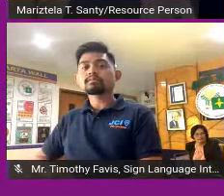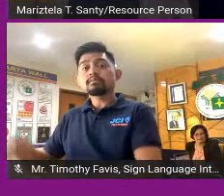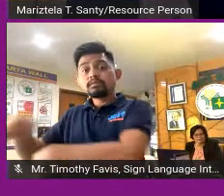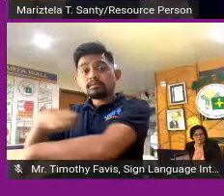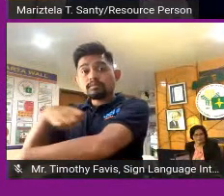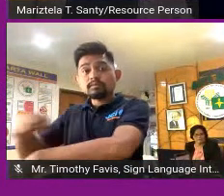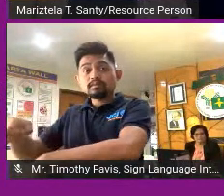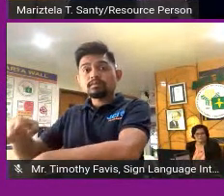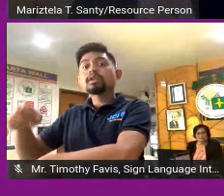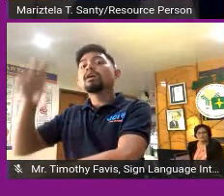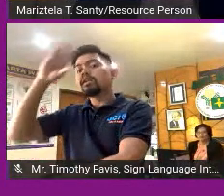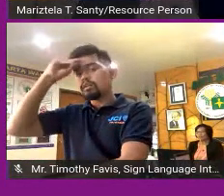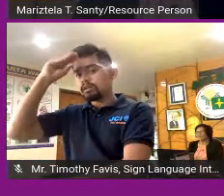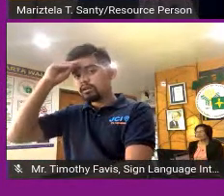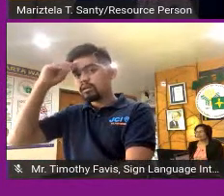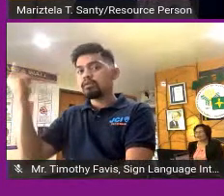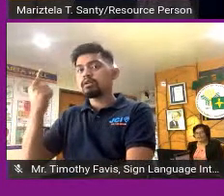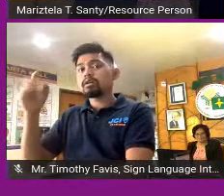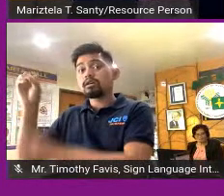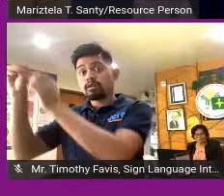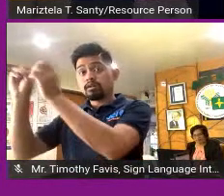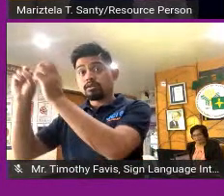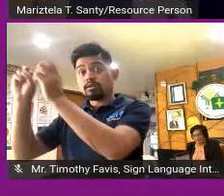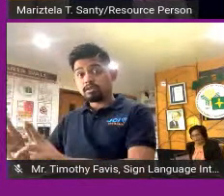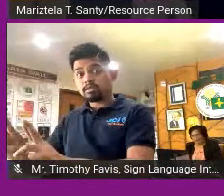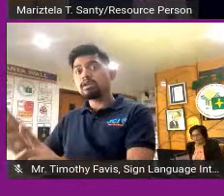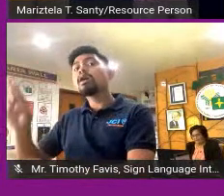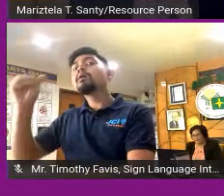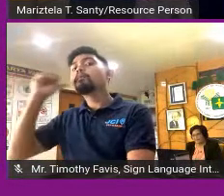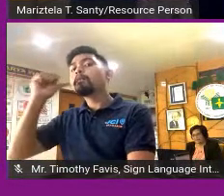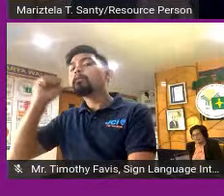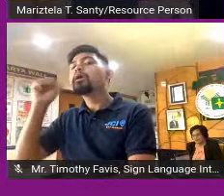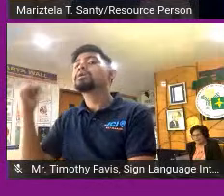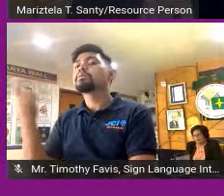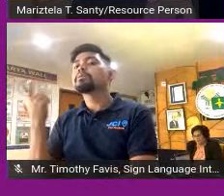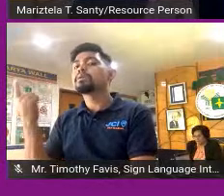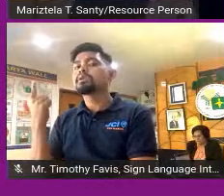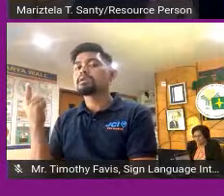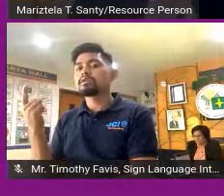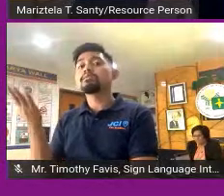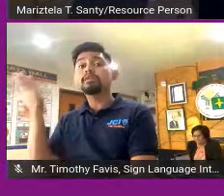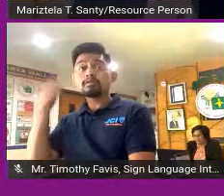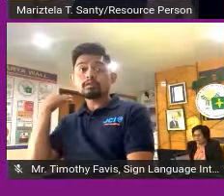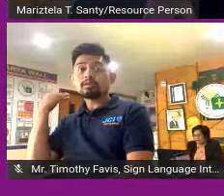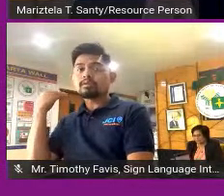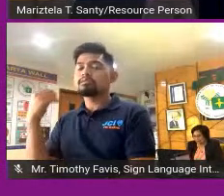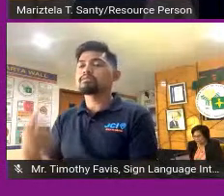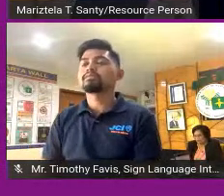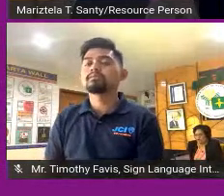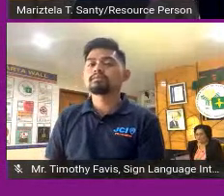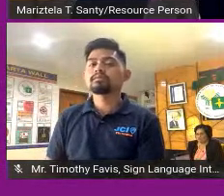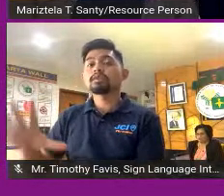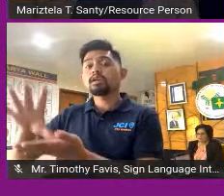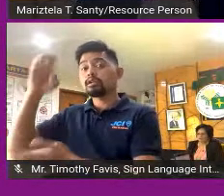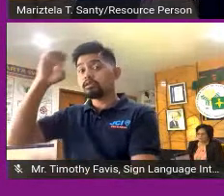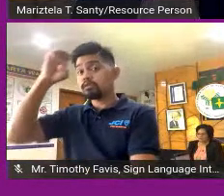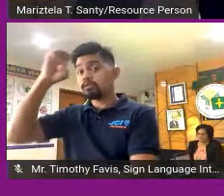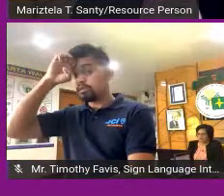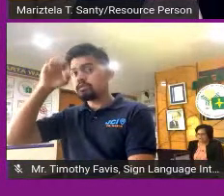lahat lalaki. Pag teacher, lahat babae. Stereotyping. Ano po?